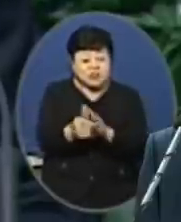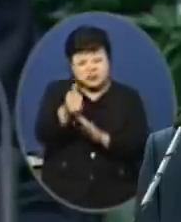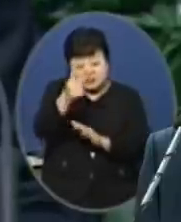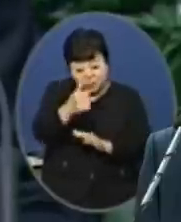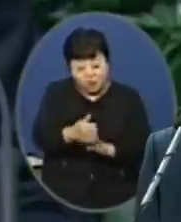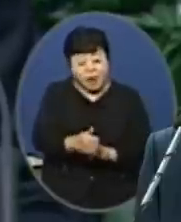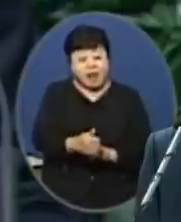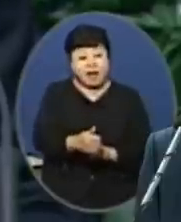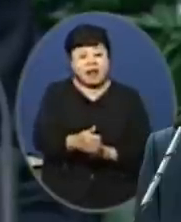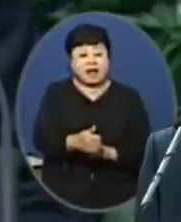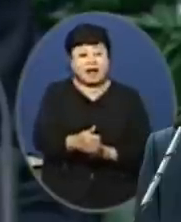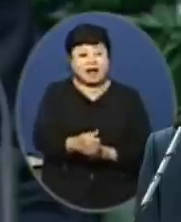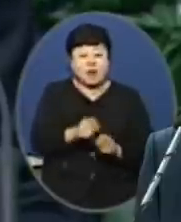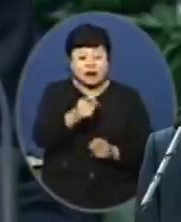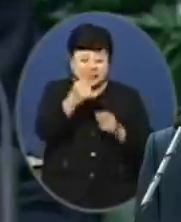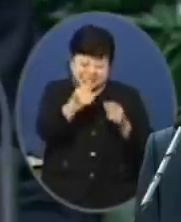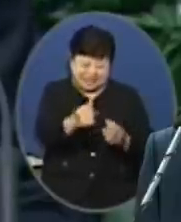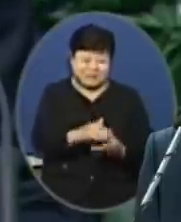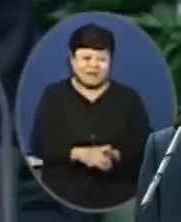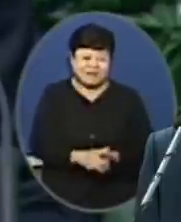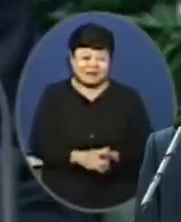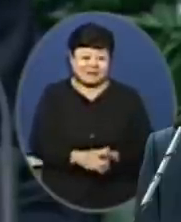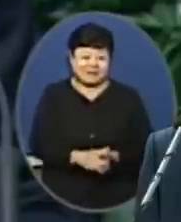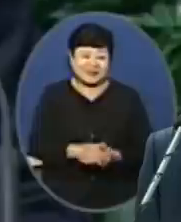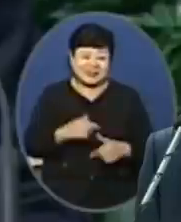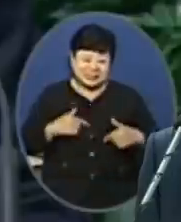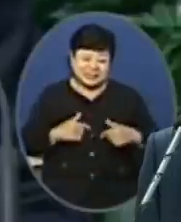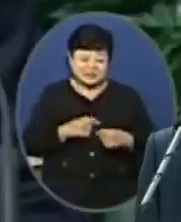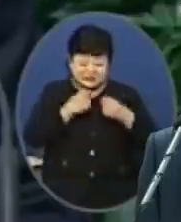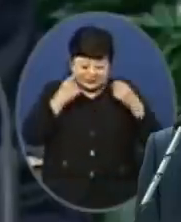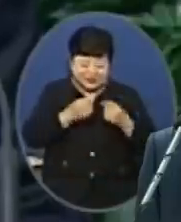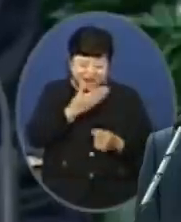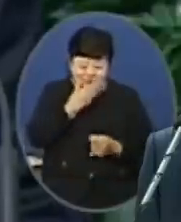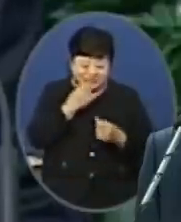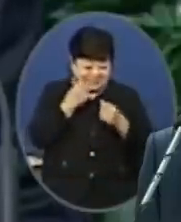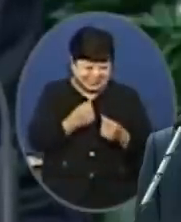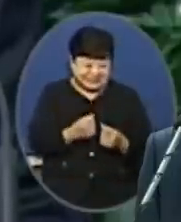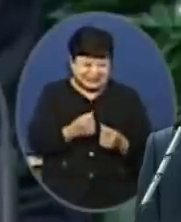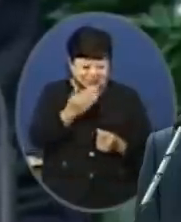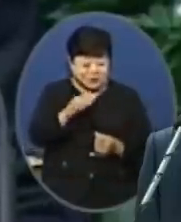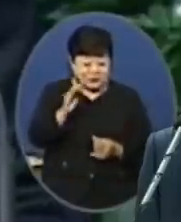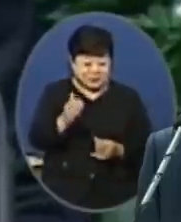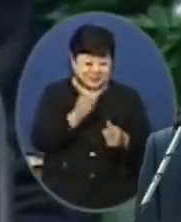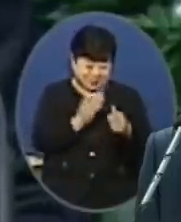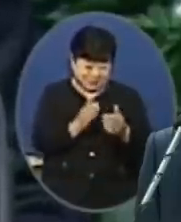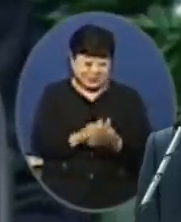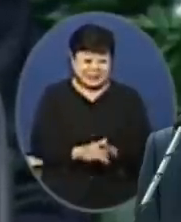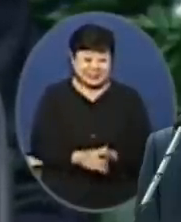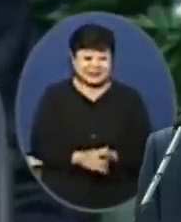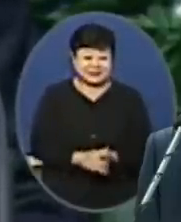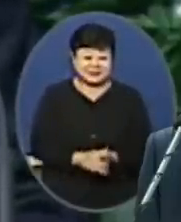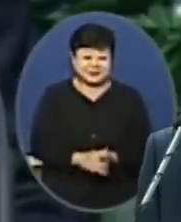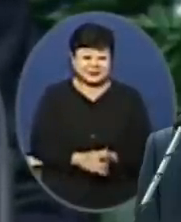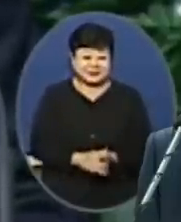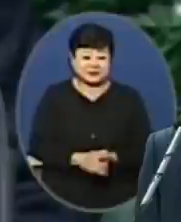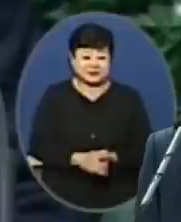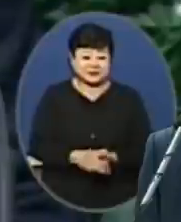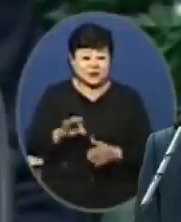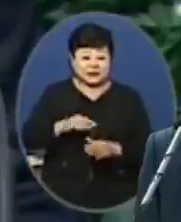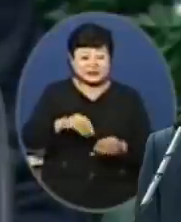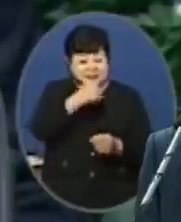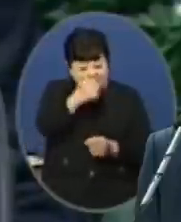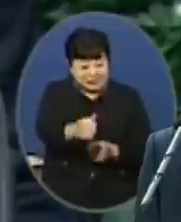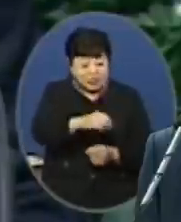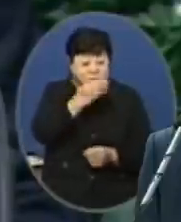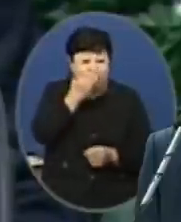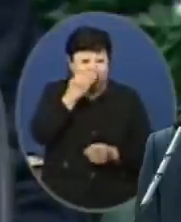성공하고 오래 살고 기쁘고 즐겁고 행복하게 사는 여러분이 된 것인 것입니다. 왕같은